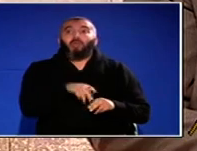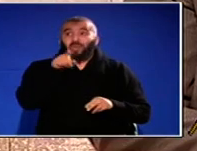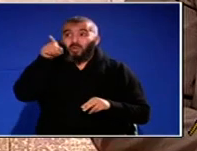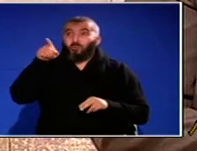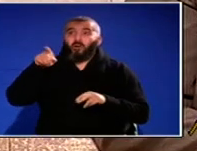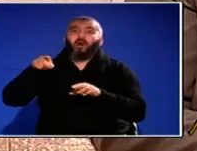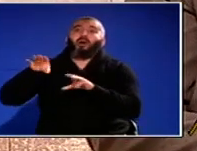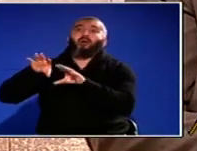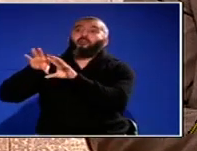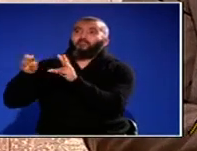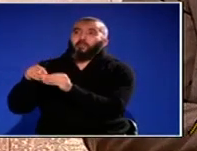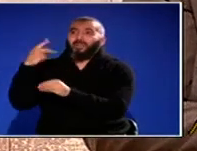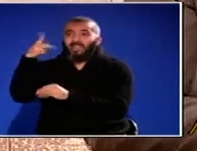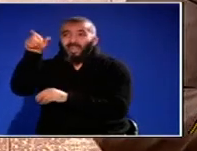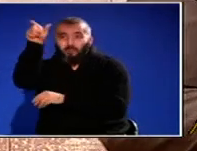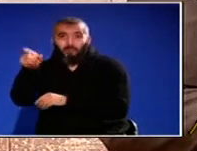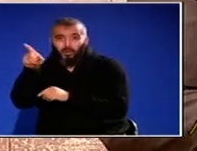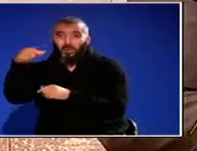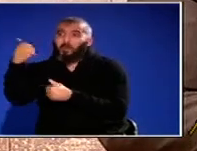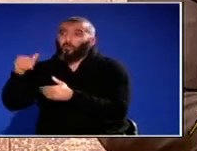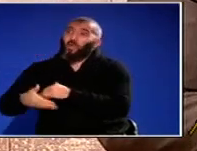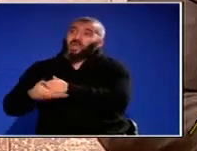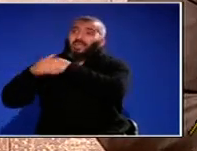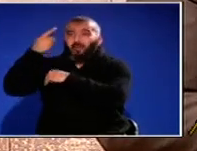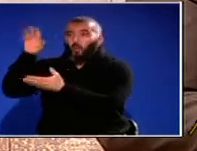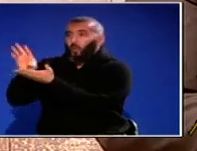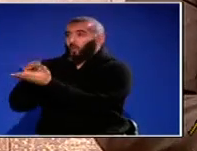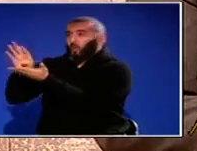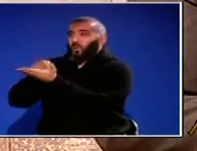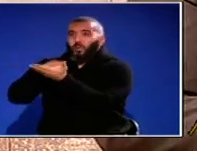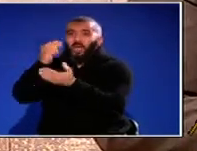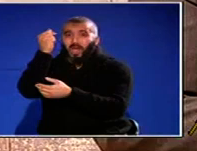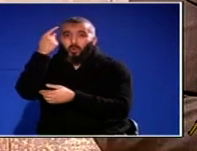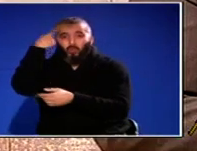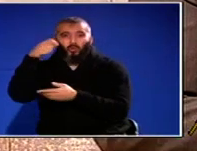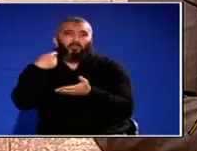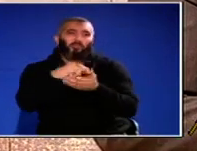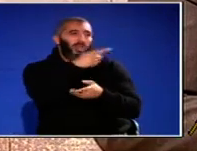سي شوش. عندي سؤال ثاني. تفضل.